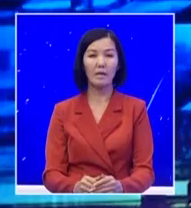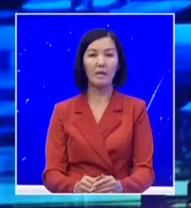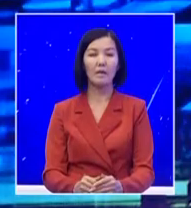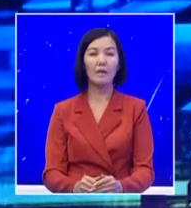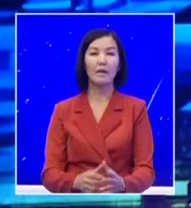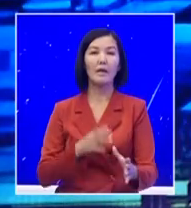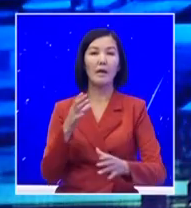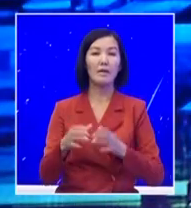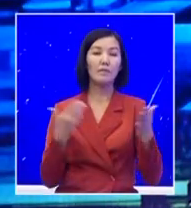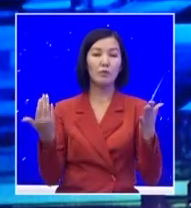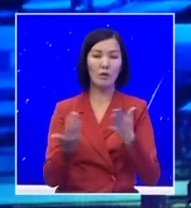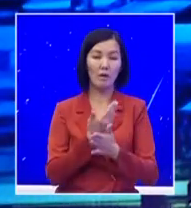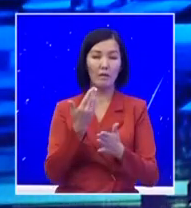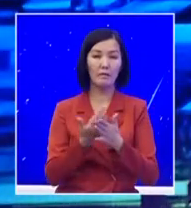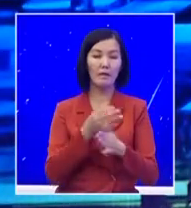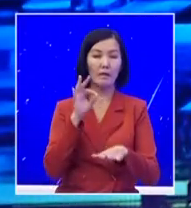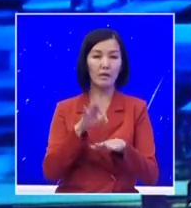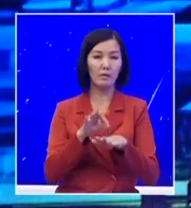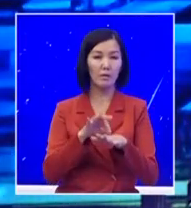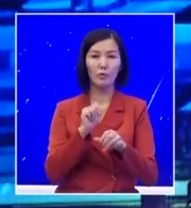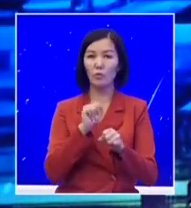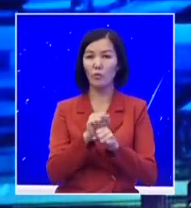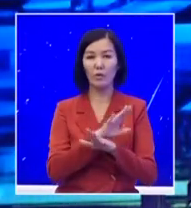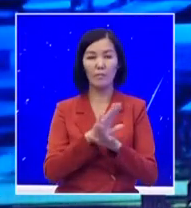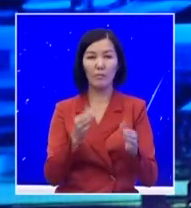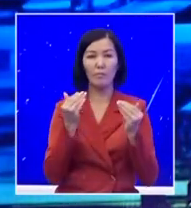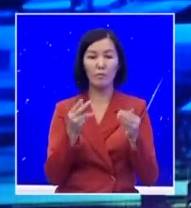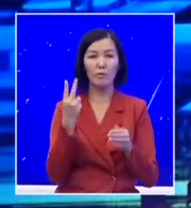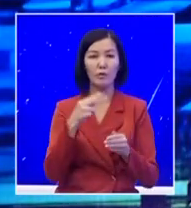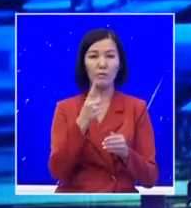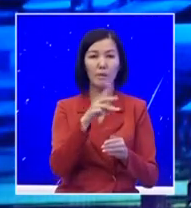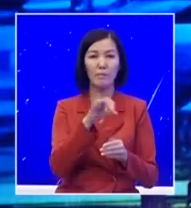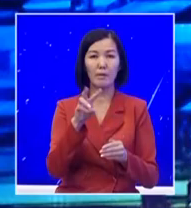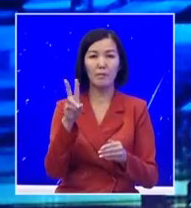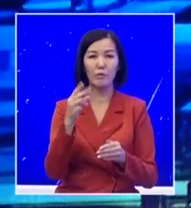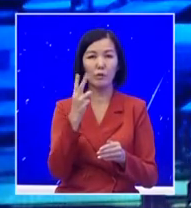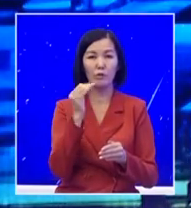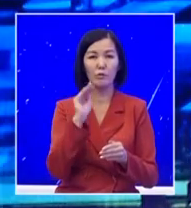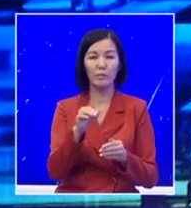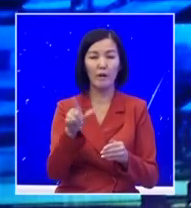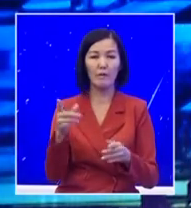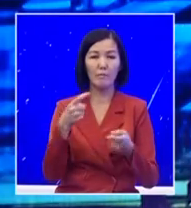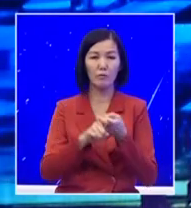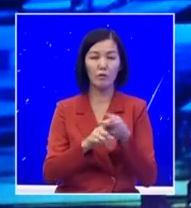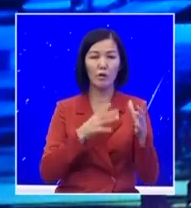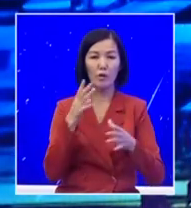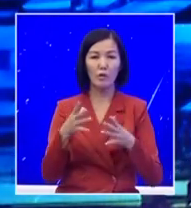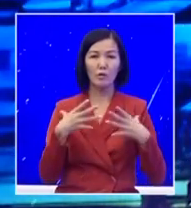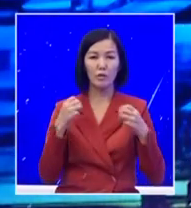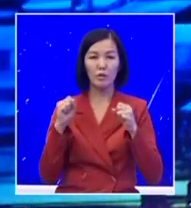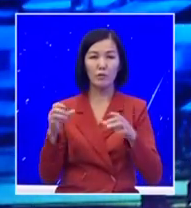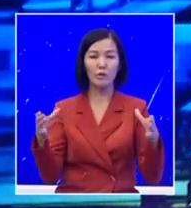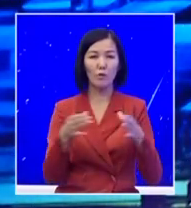Әлем жаңалықтарына тоқталсақ, әлемде 21 миллион 200 мың адам коронавирус жұқтырды. Дүниежүзілік денсаулық сақтау ұйымының